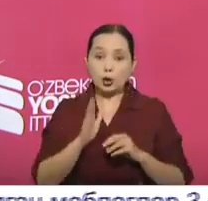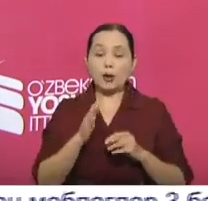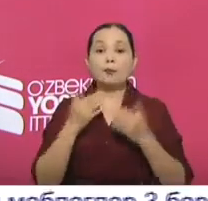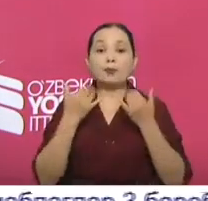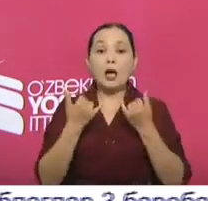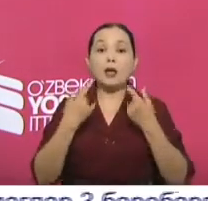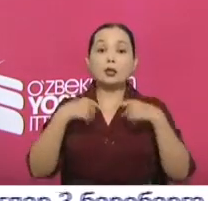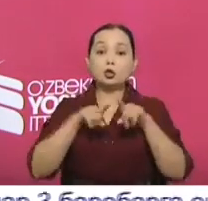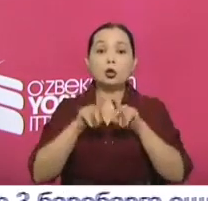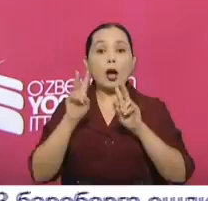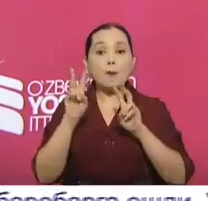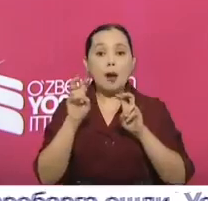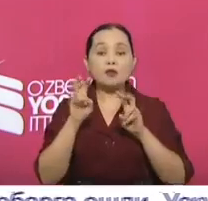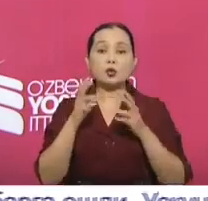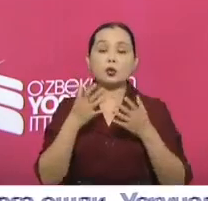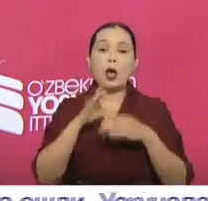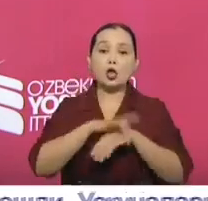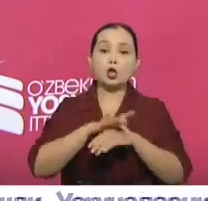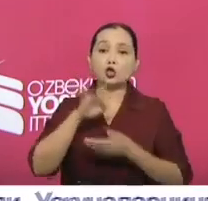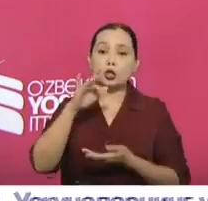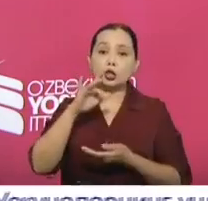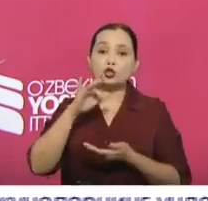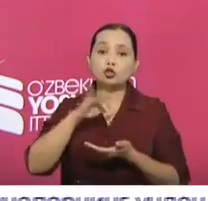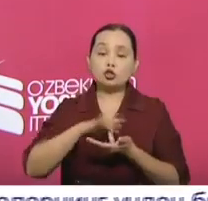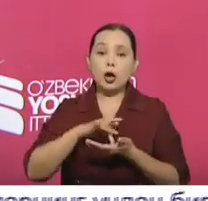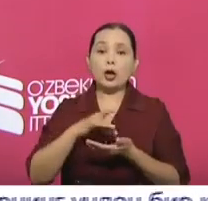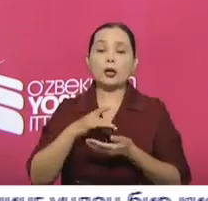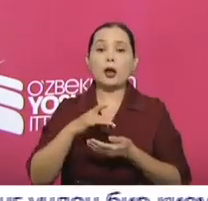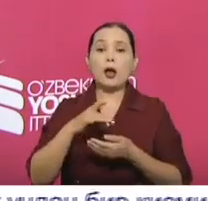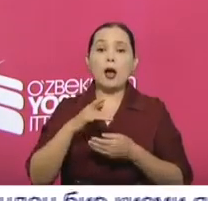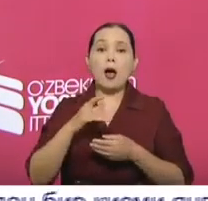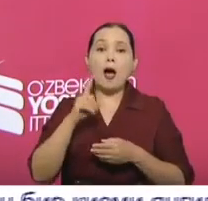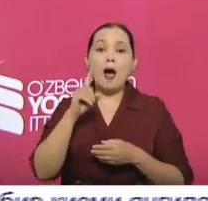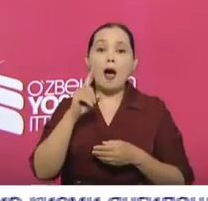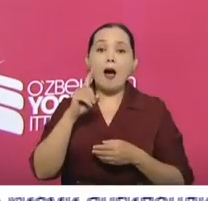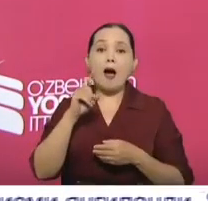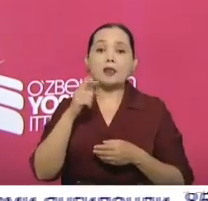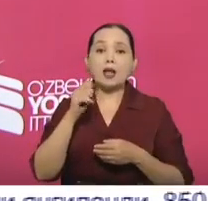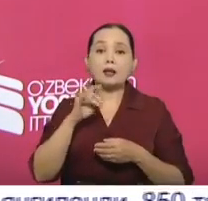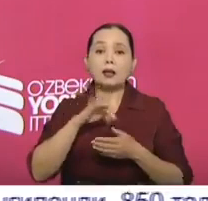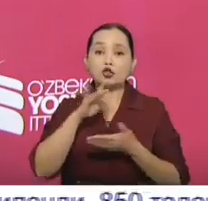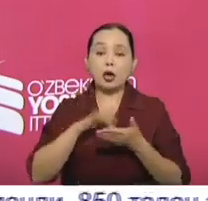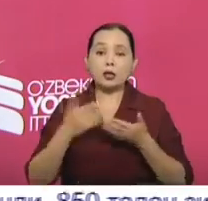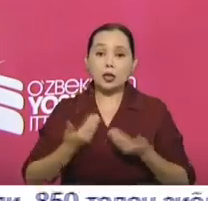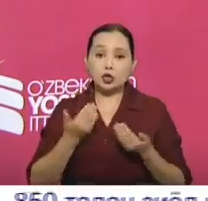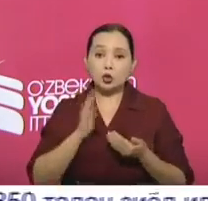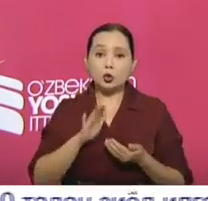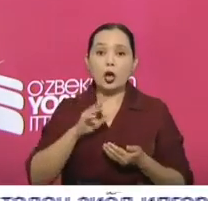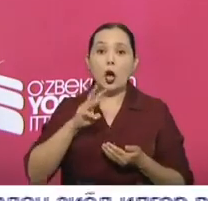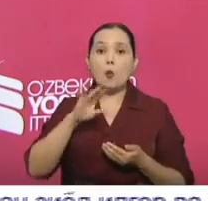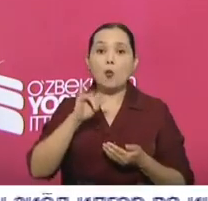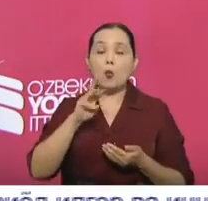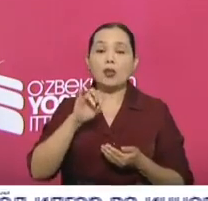Aynan shunaqa mavzuda ham Toshkent shahri Bo'stonliq tumani G'azalkent shahrida yashovchi